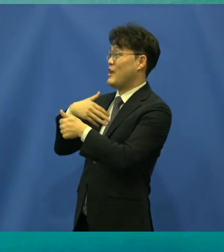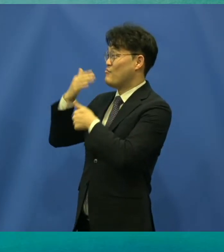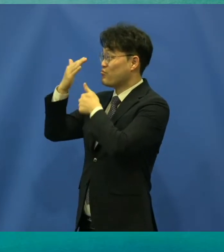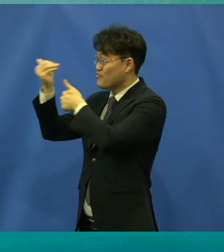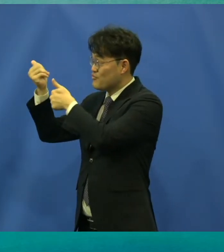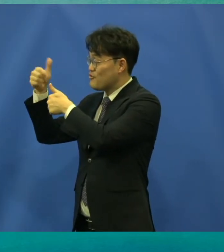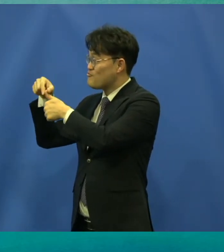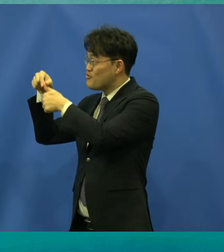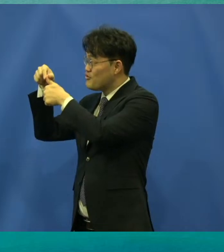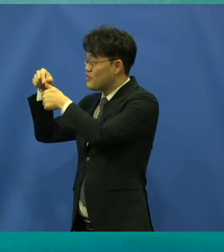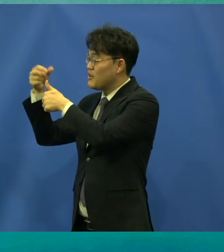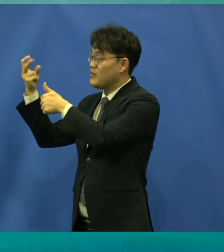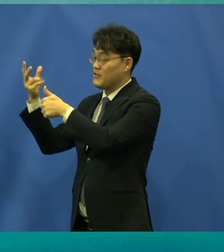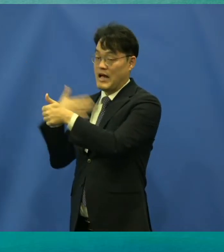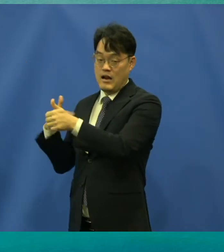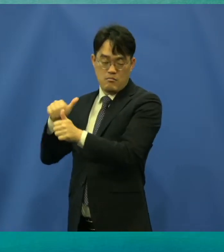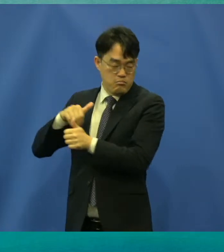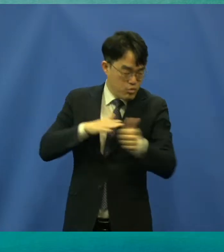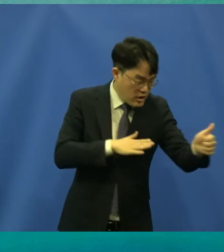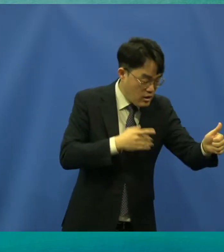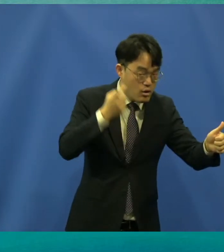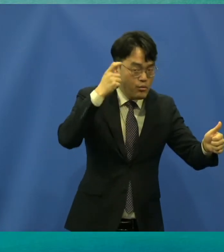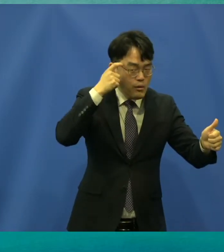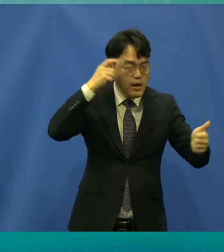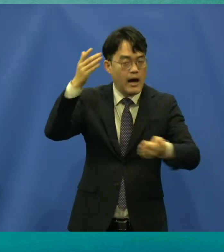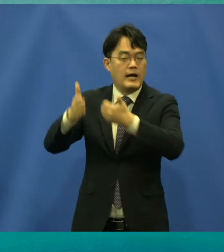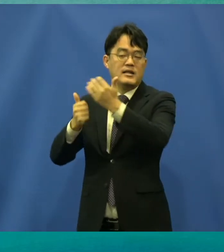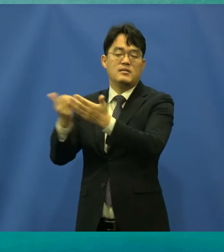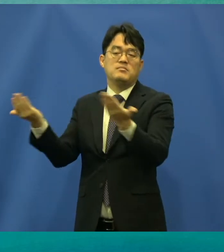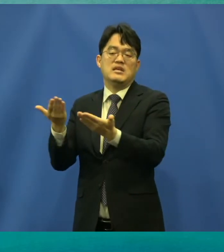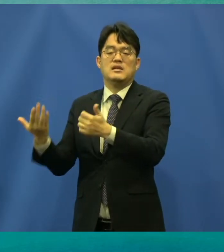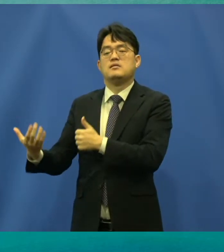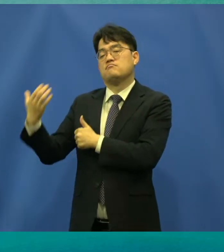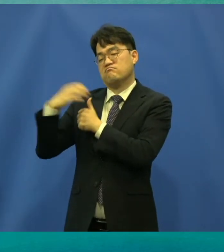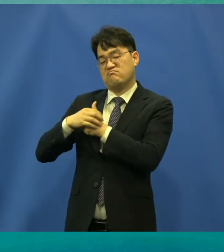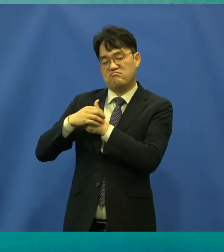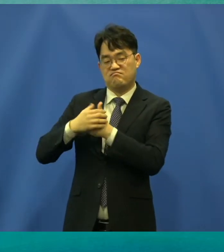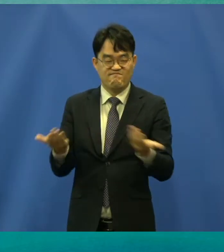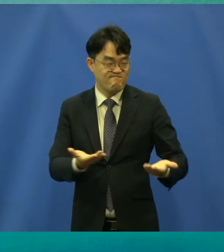두 가지가 명확해야 우리의 삶이 선명해지는 것입니다.